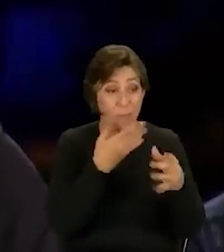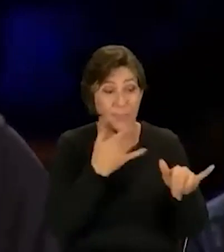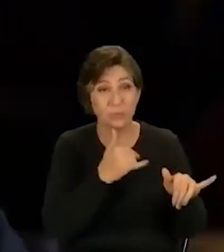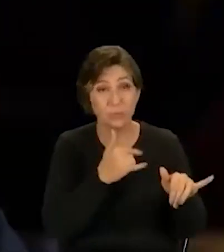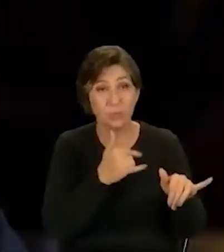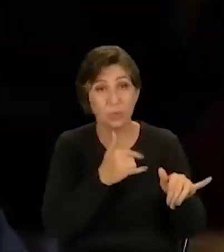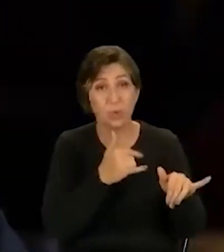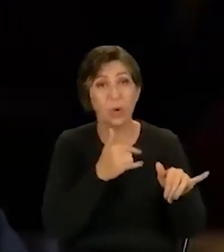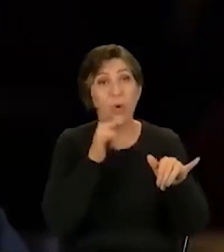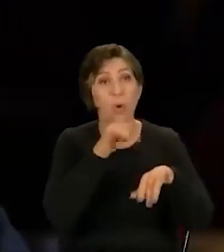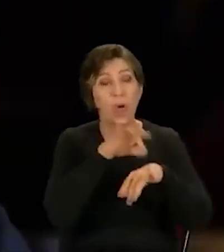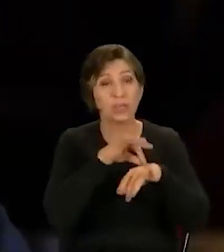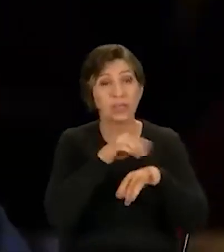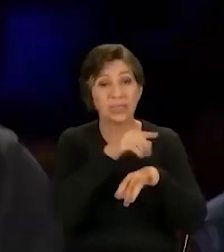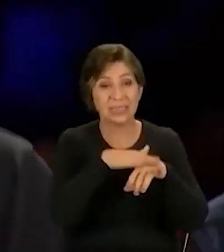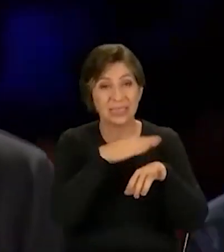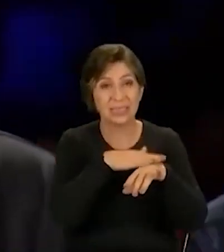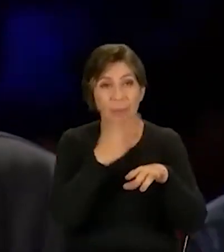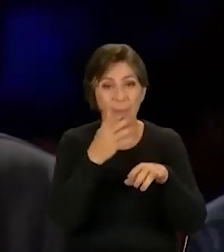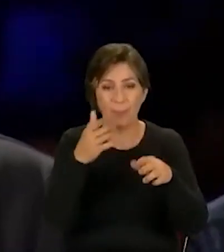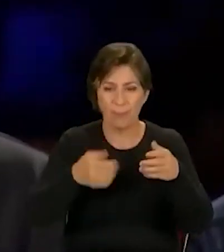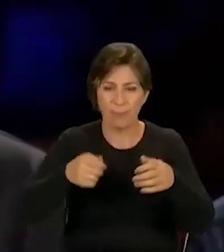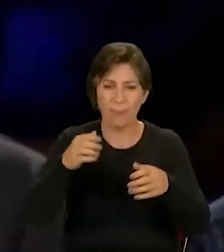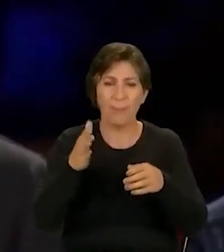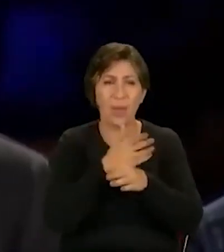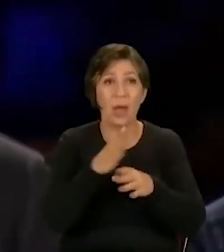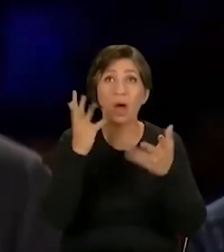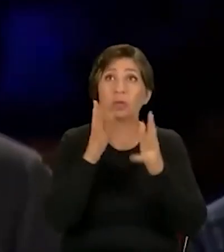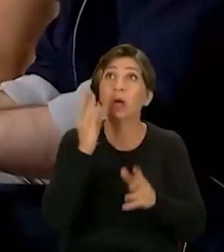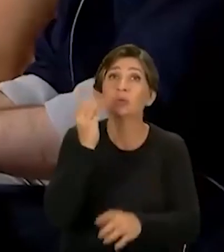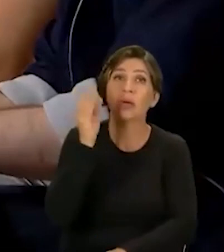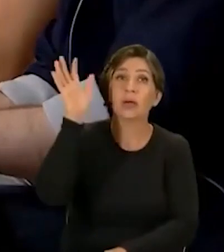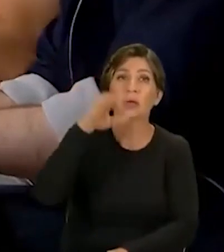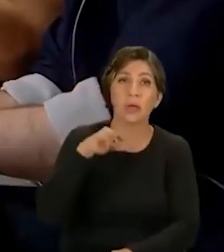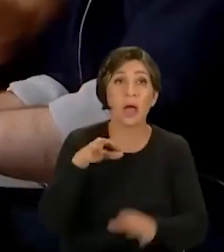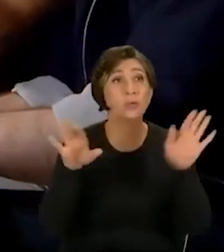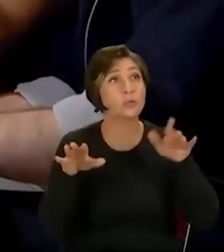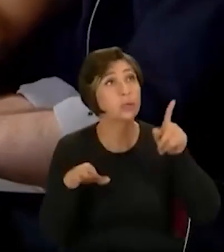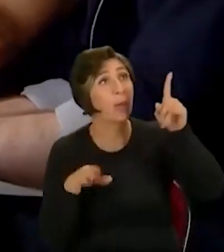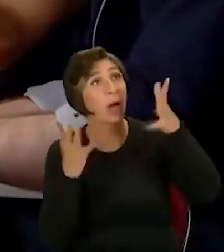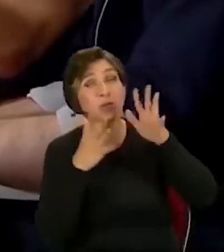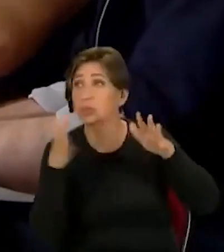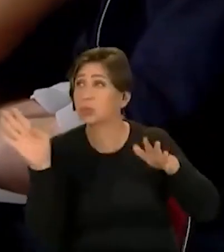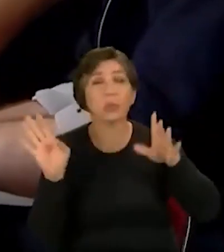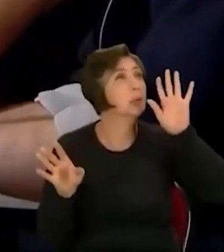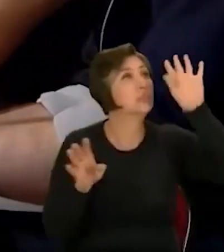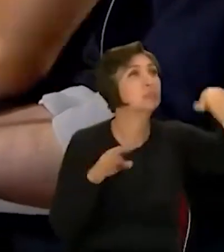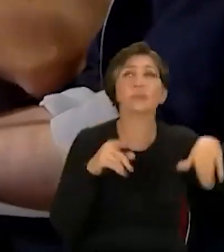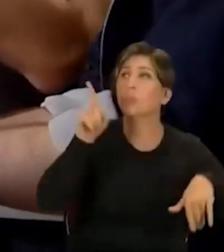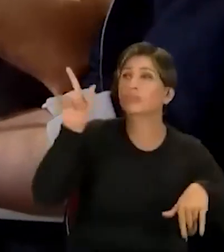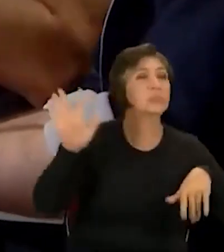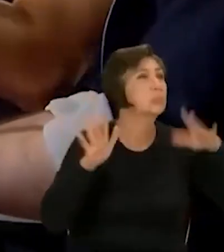benziyor. O anda orada, kedi de orada. Mesela parkta yürürken kedi ağaç. Aa ağaç ne güzel. Sonra kuş. Aa kuş ama ağaç gitti. Artık ağaç